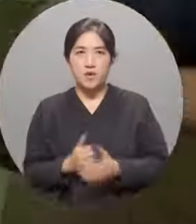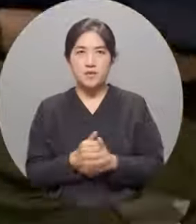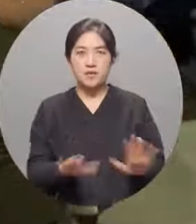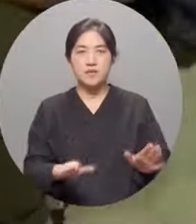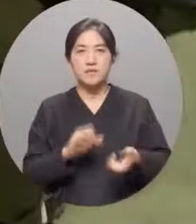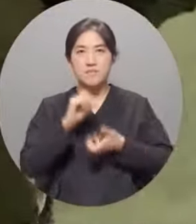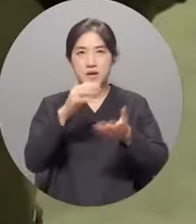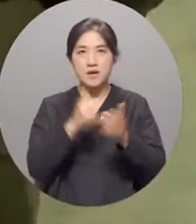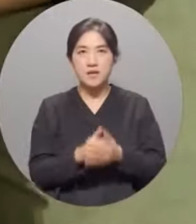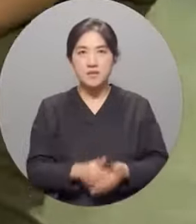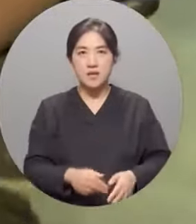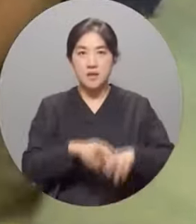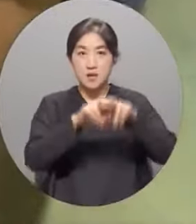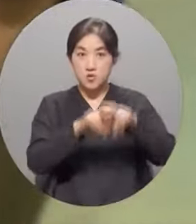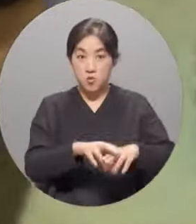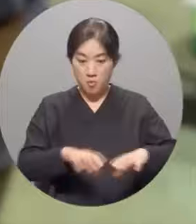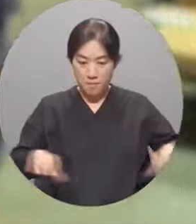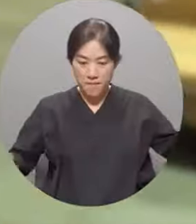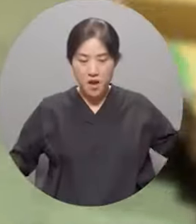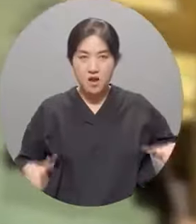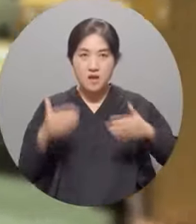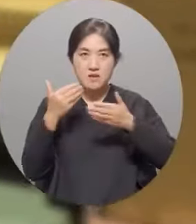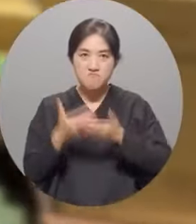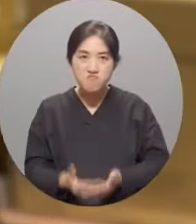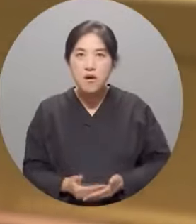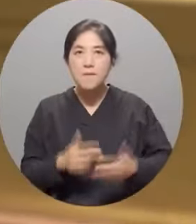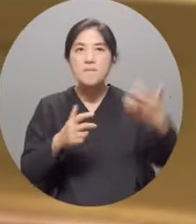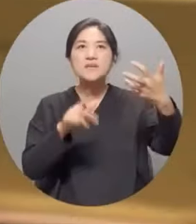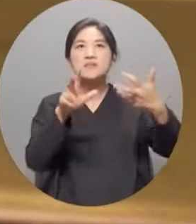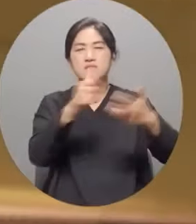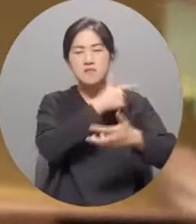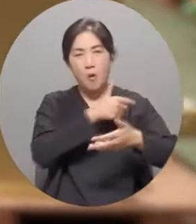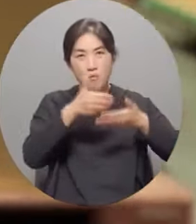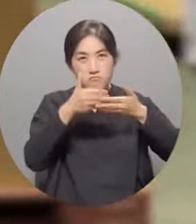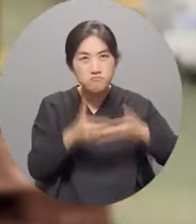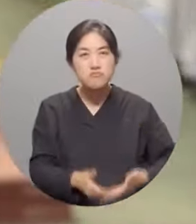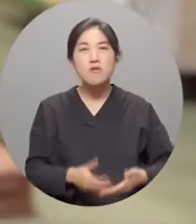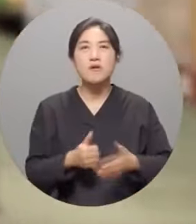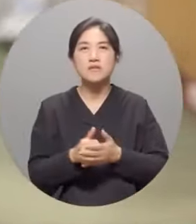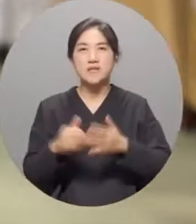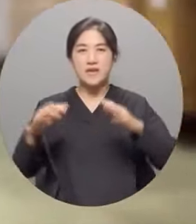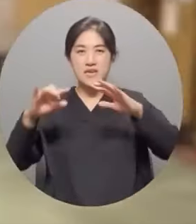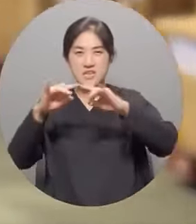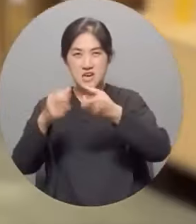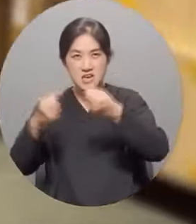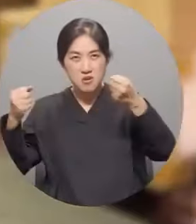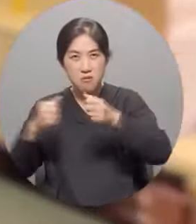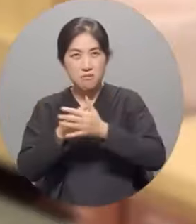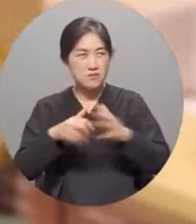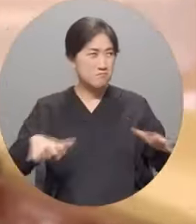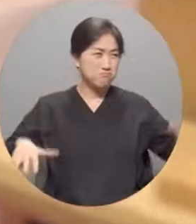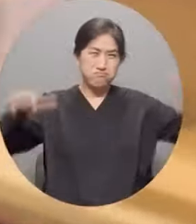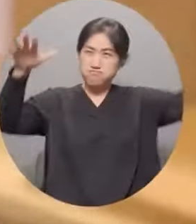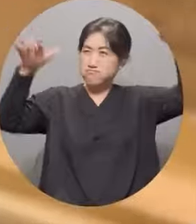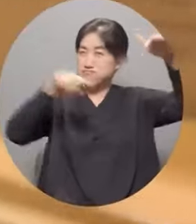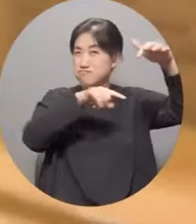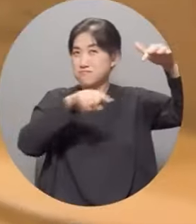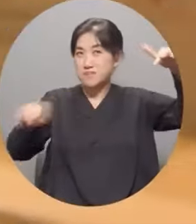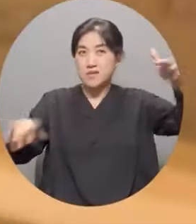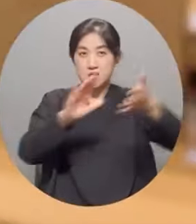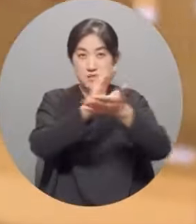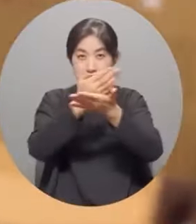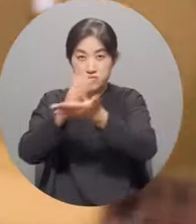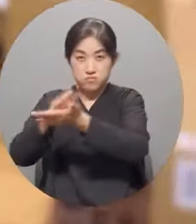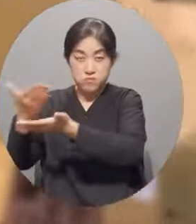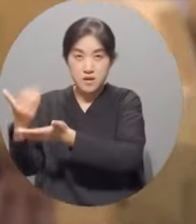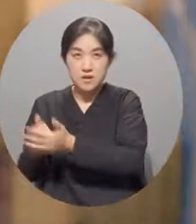소파입니다. 무게가 많게는 80kg에 달합니다. 이렇게 크고 무거운 가구와 가전제품들이 창고를 가득 채웠는데 이걸 분류하는